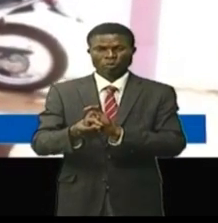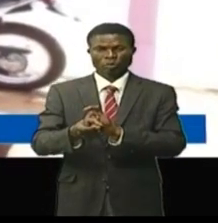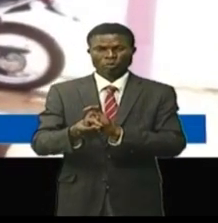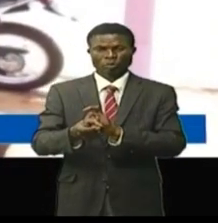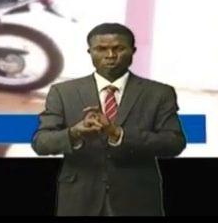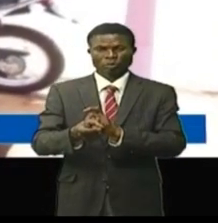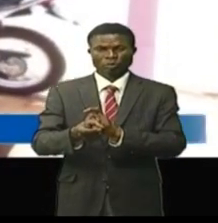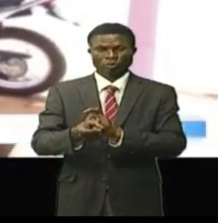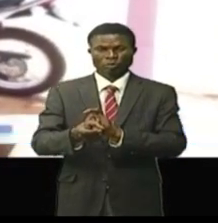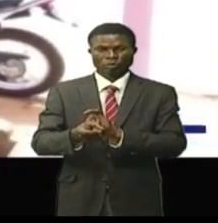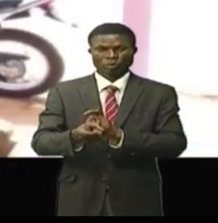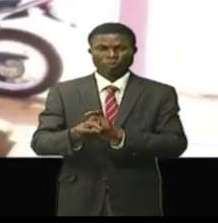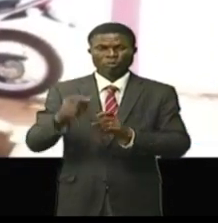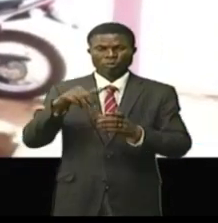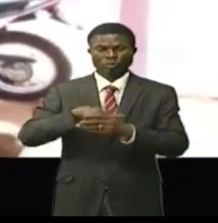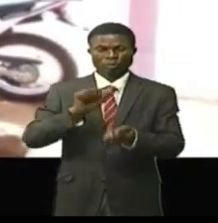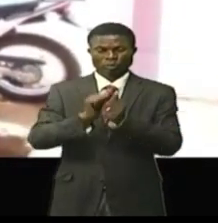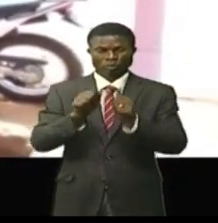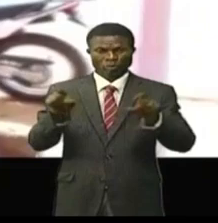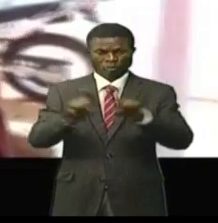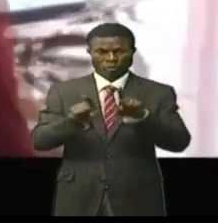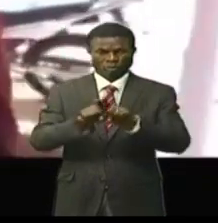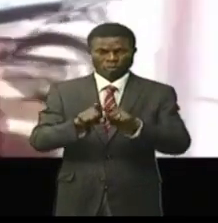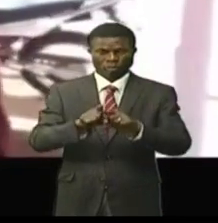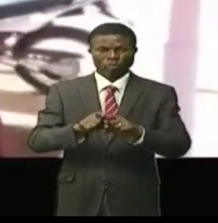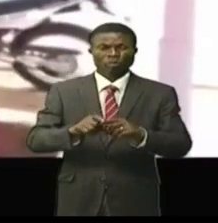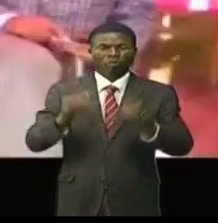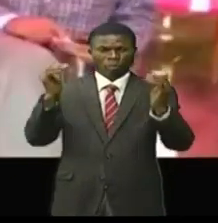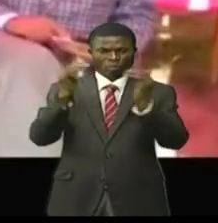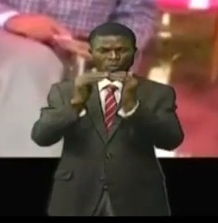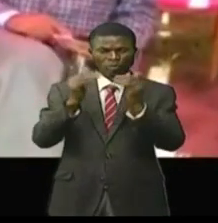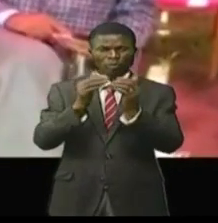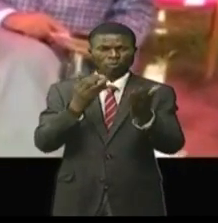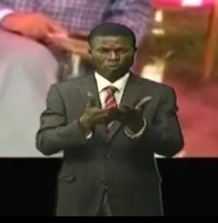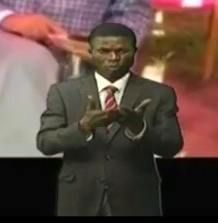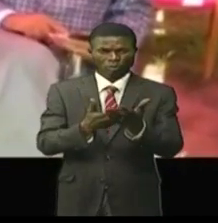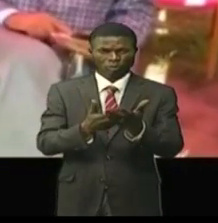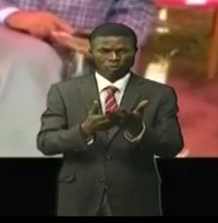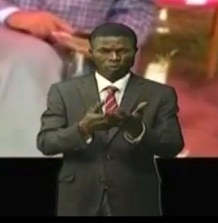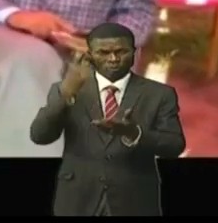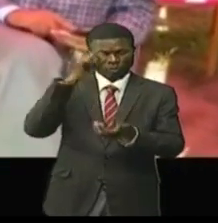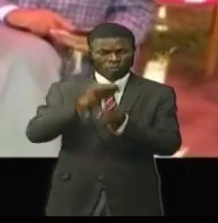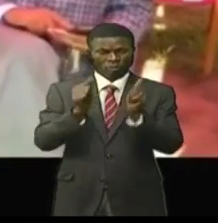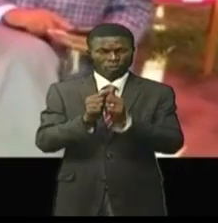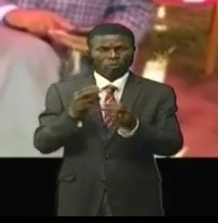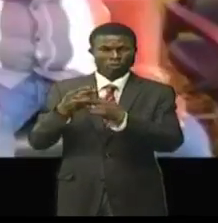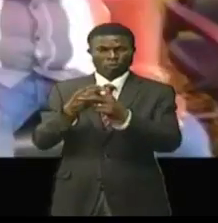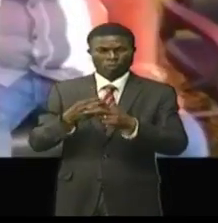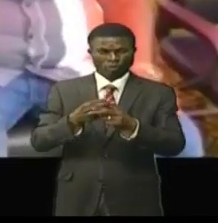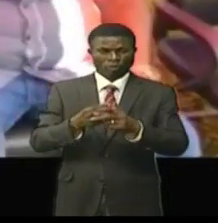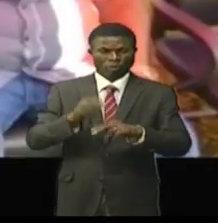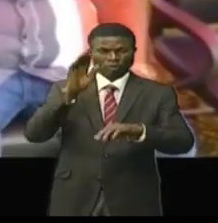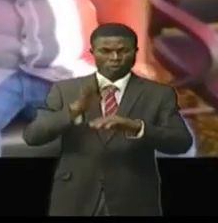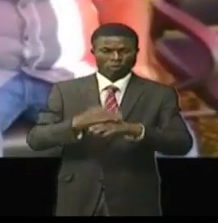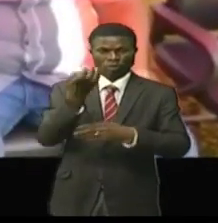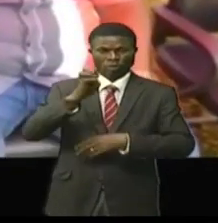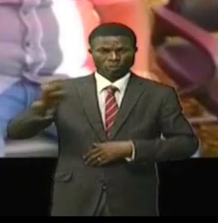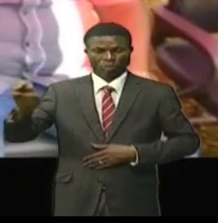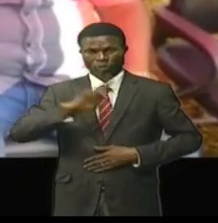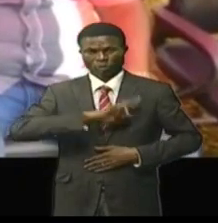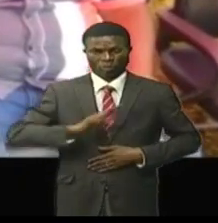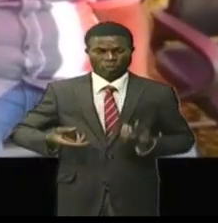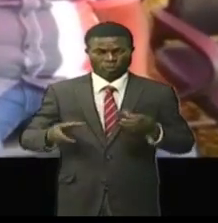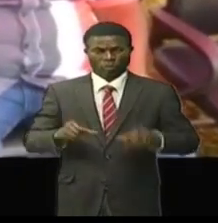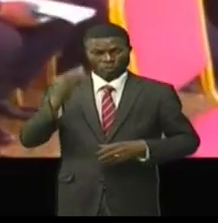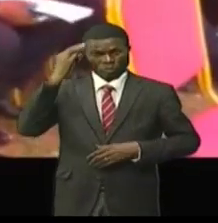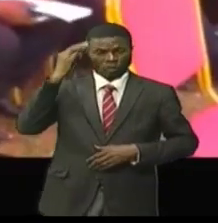on dirait de configuration et de conformation. Par rapport à la situation sécuritaire qui prévaut dans l'est de la RDC,